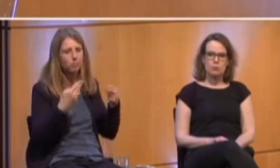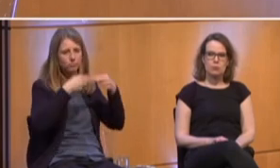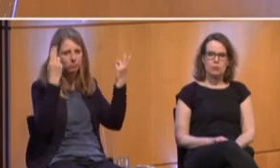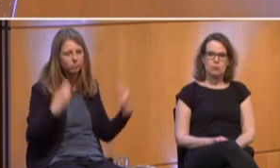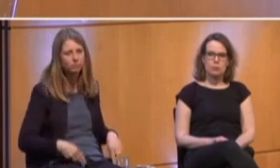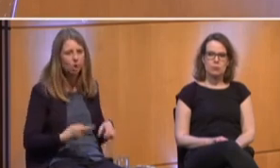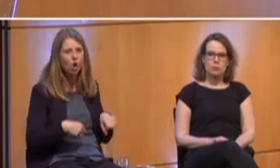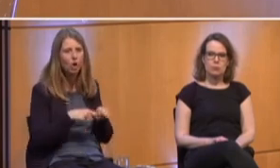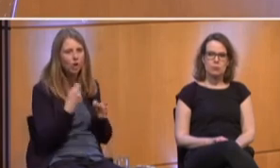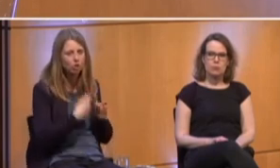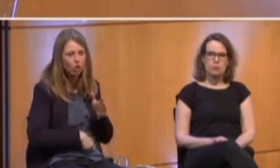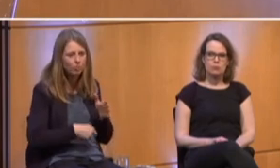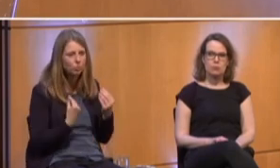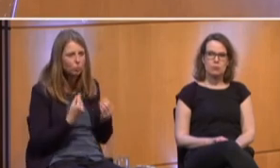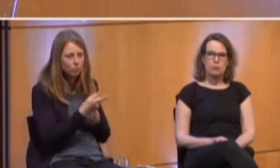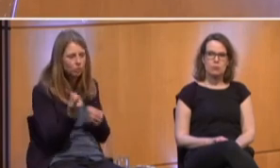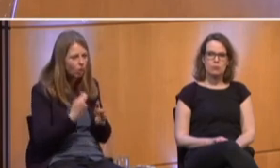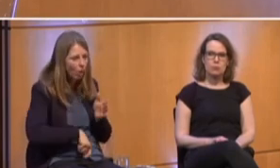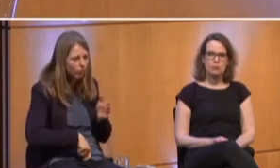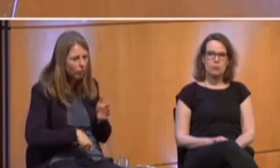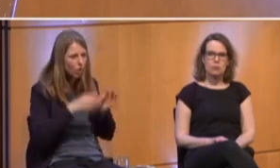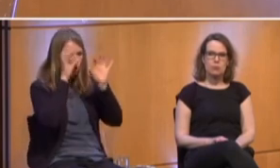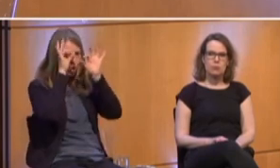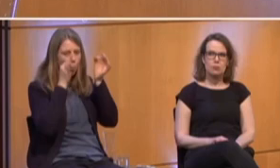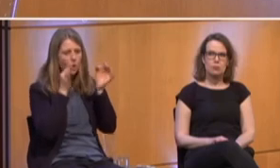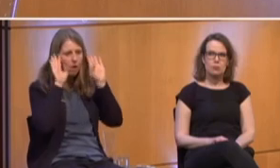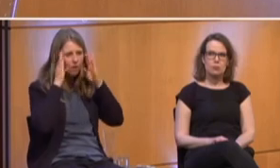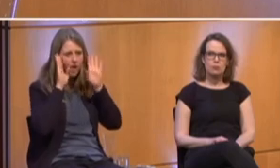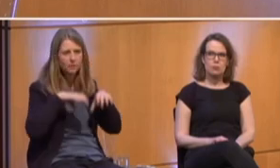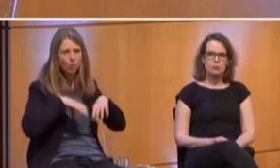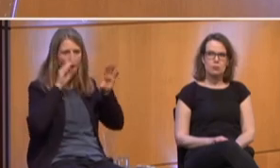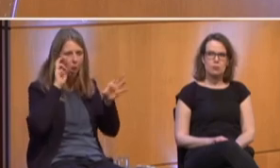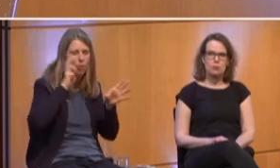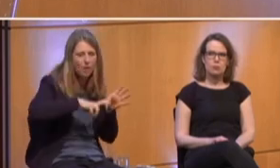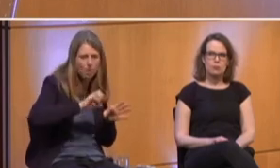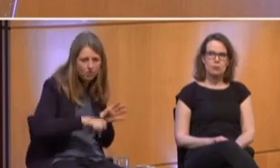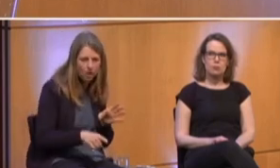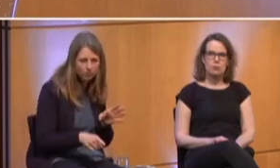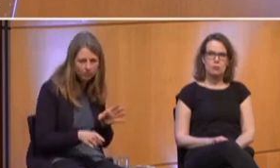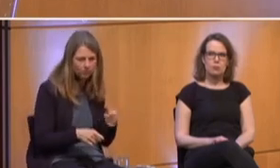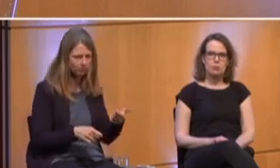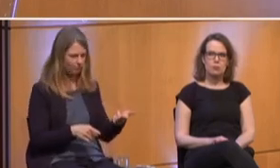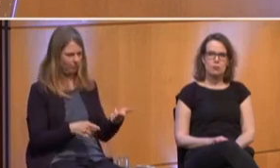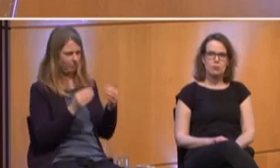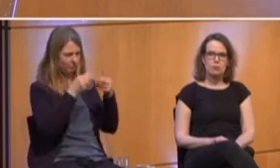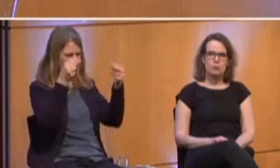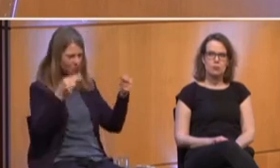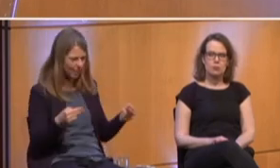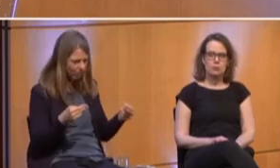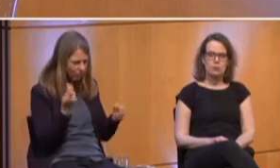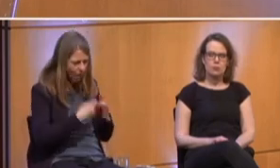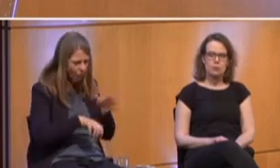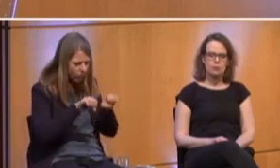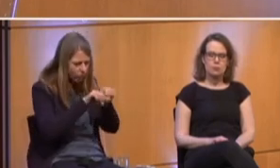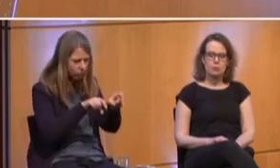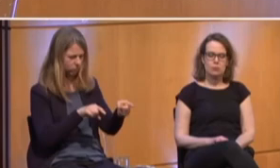gehen, dann haben Sie heute ganz oft die Möglichkeit, sich mit Ihrem Google- oder Ihrem Facebook-Account da einzuloggen, obwohl es sich bei der Plattform, in die Sie da gerade rein wollen,